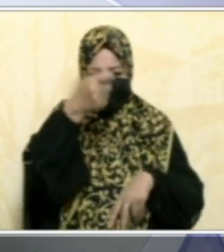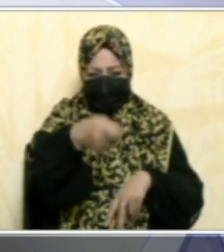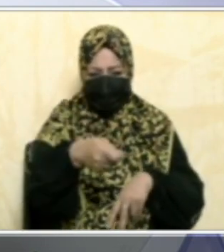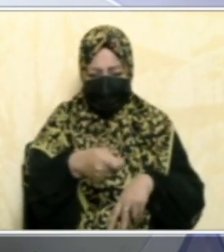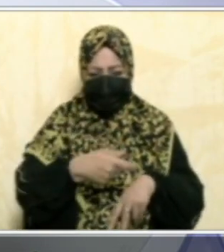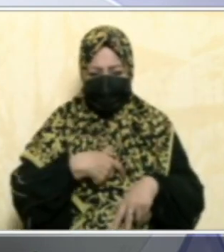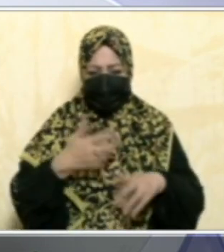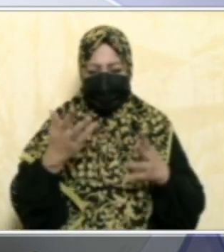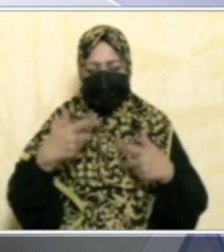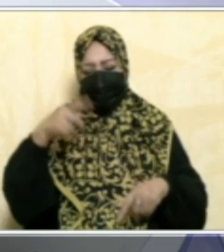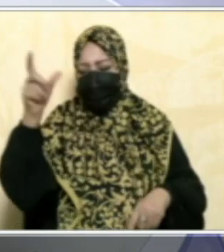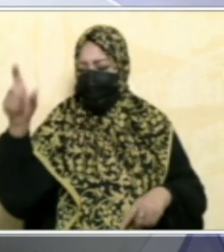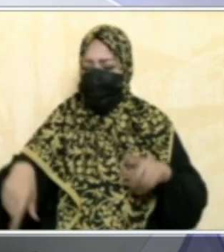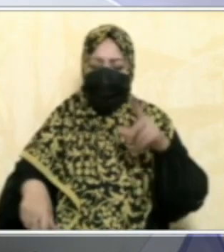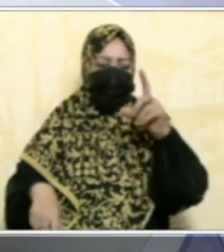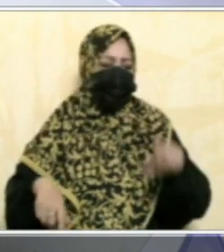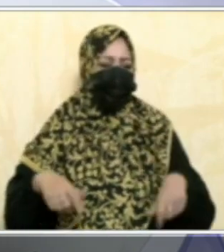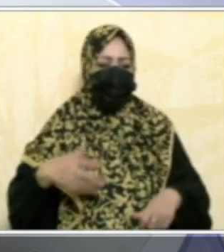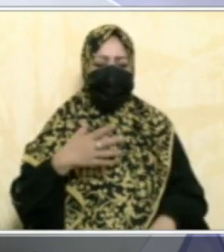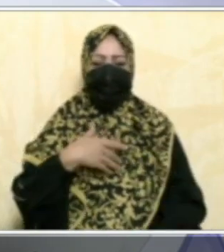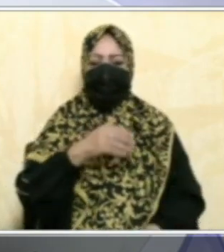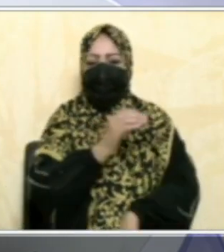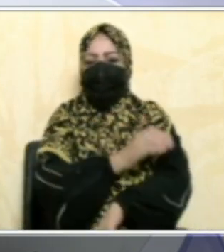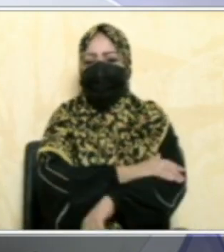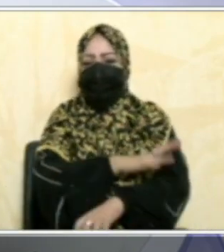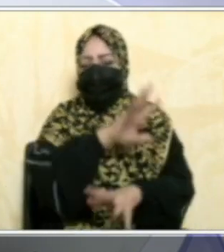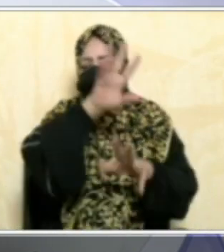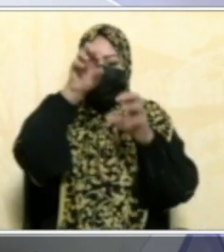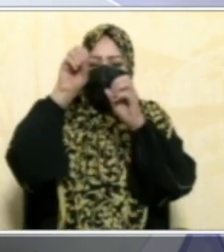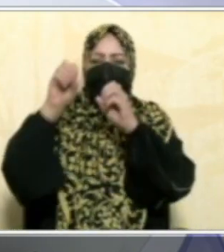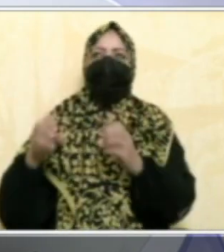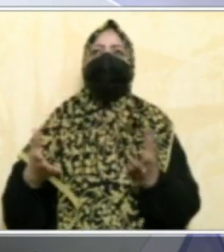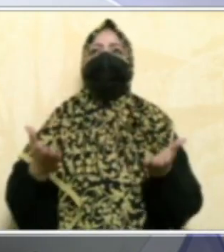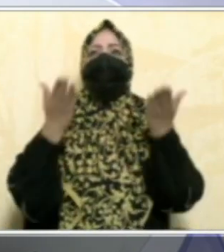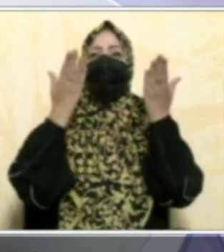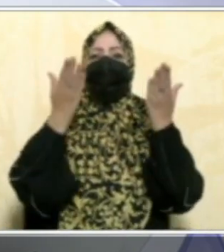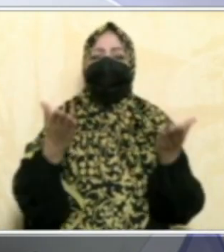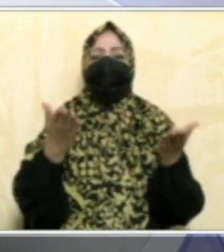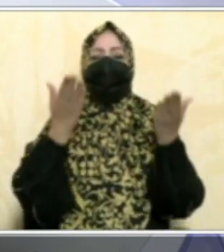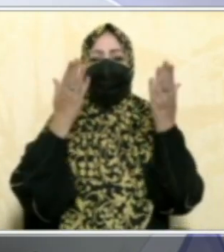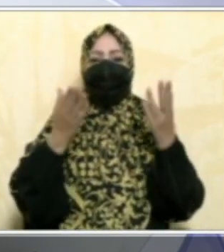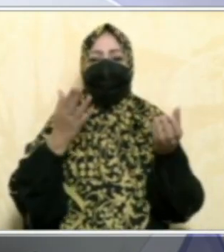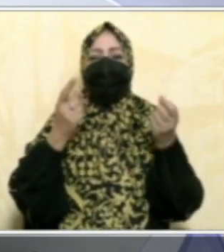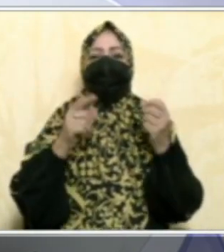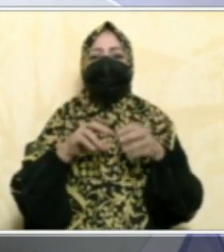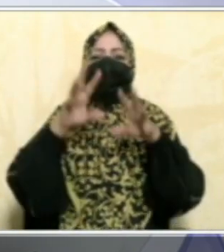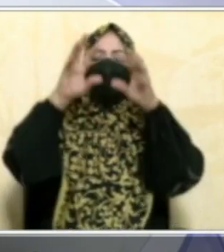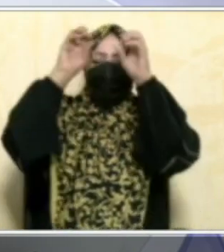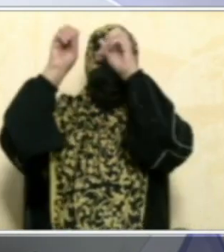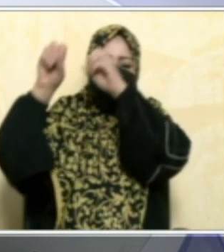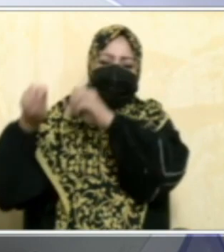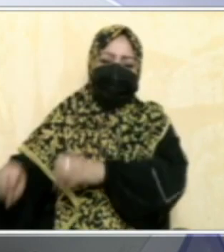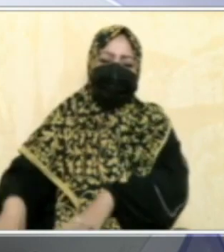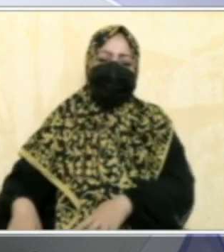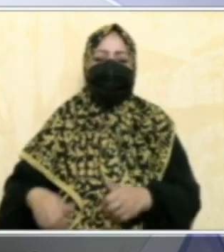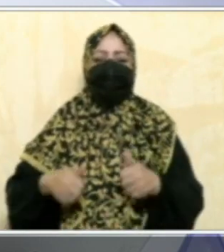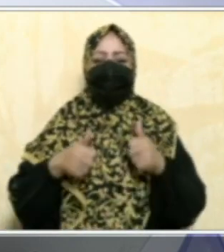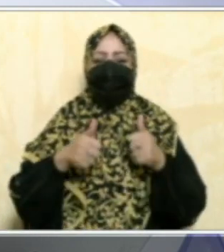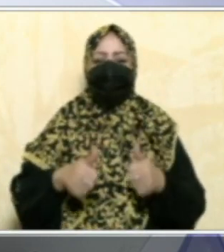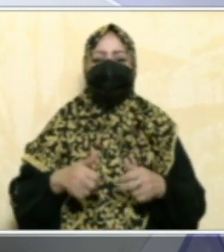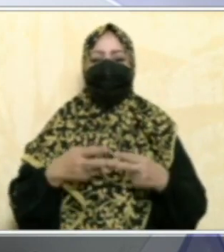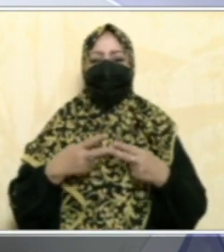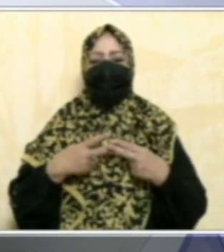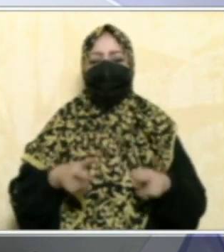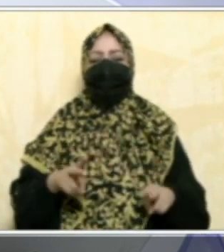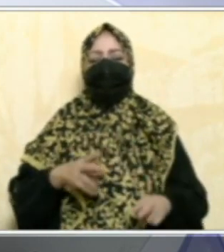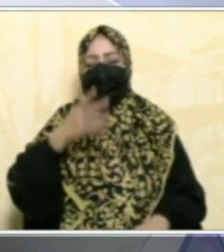ثم يدعو الله عز وجل أن يوصل هذا الثواب للميت، فقد اختلف العلماء في هذا. متقدمو